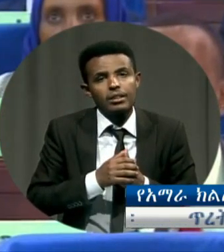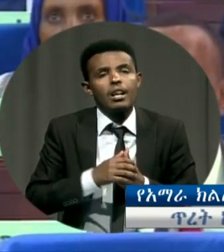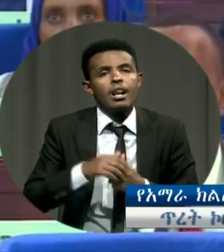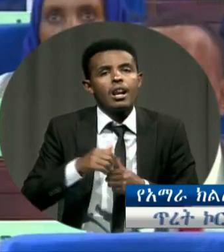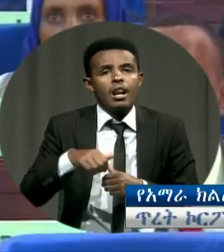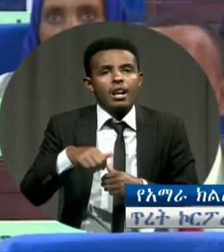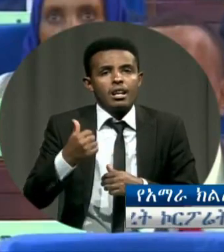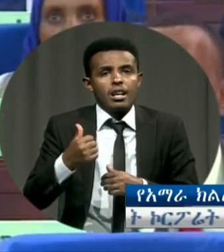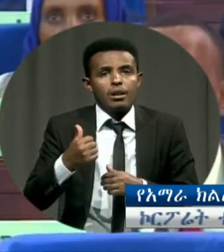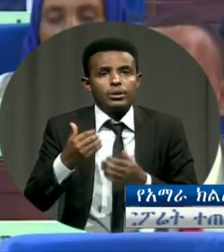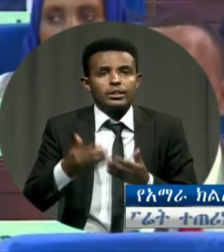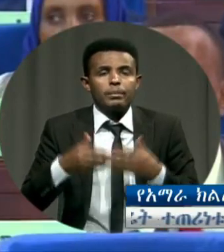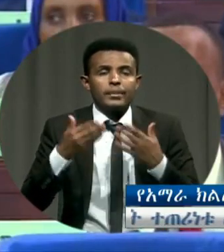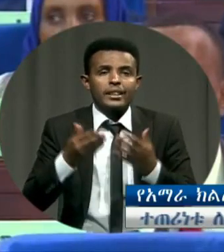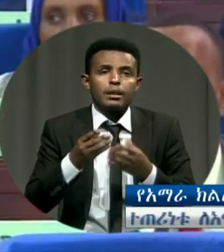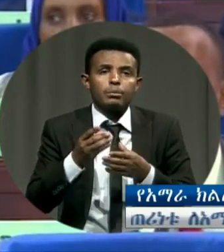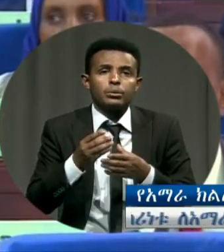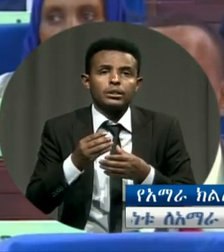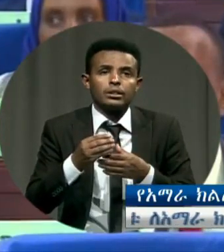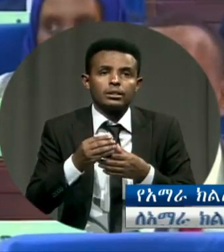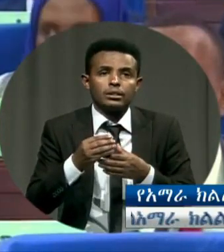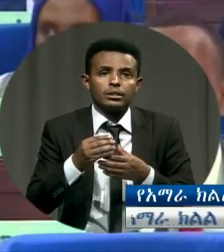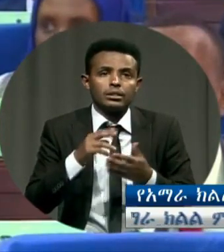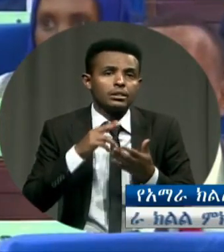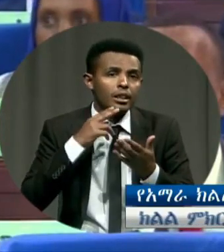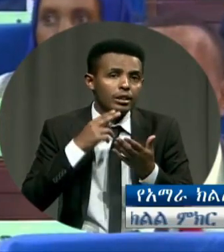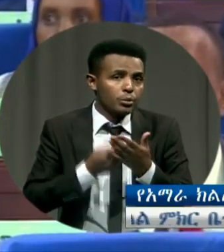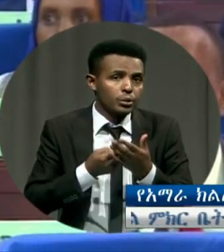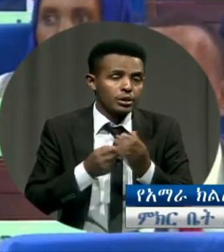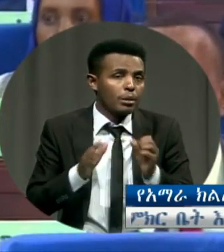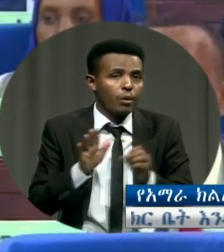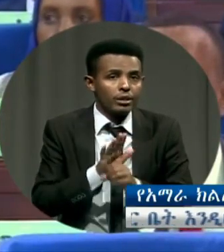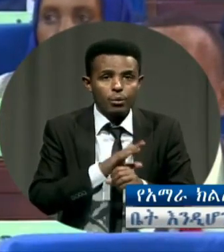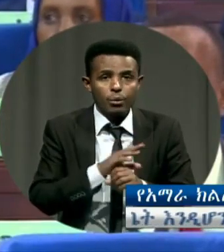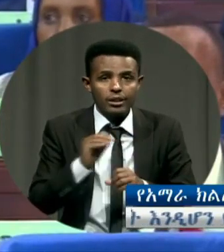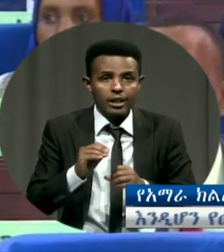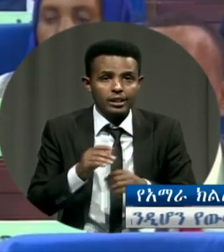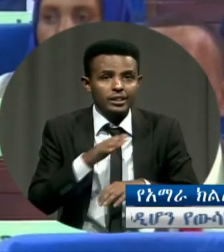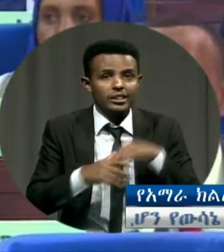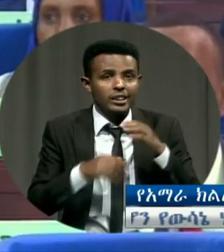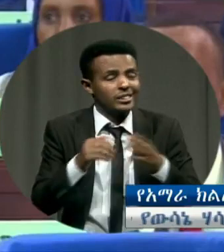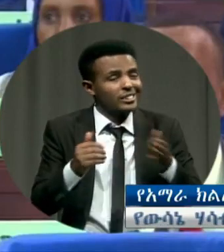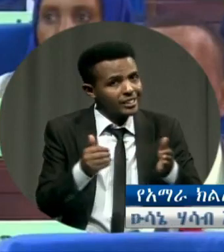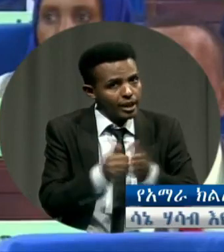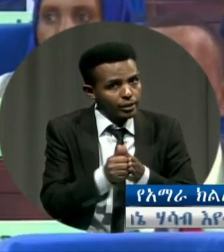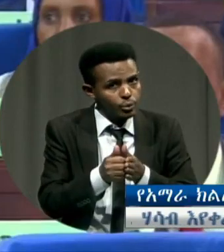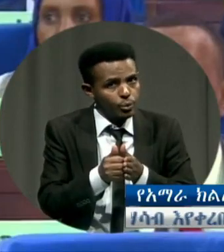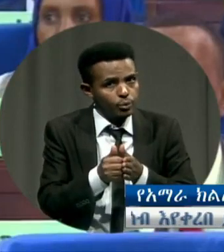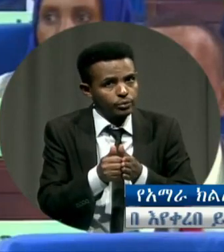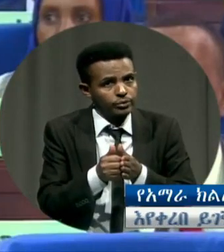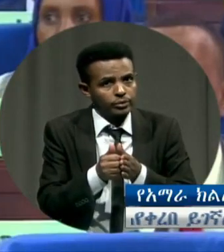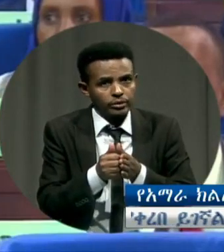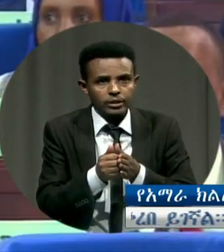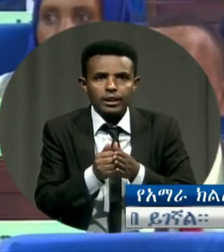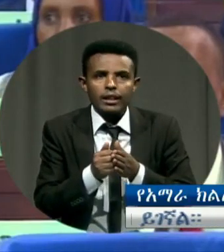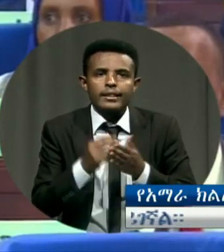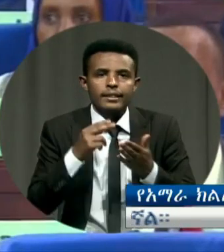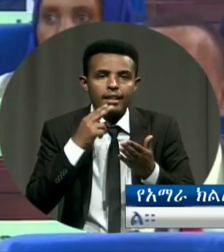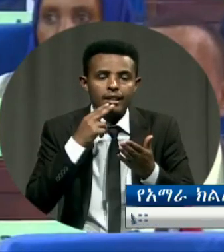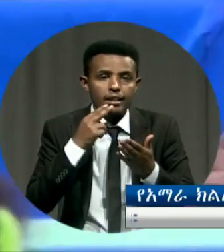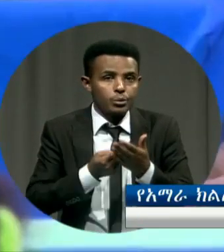ሌሎች እንደሚቀርቡት ሰነዶች ተሟልተውና ከጃችን ድርሶ ሰነዱን